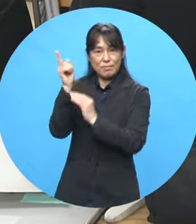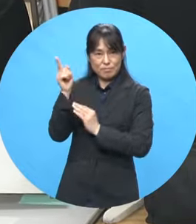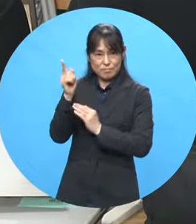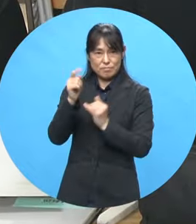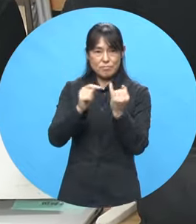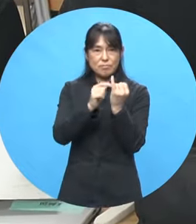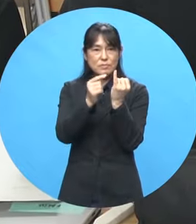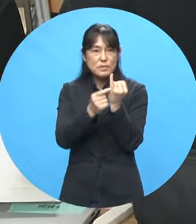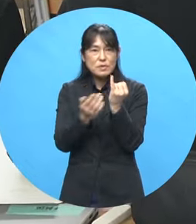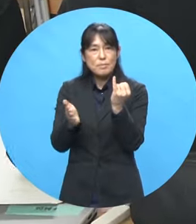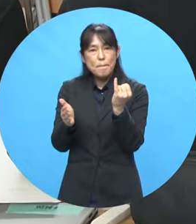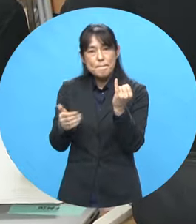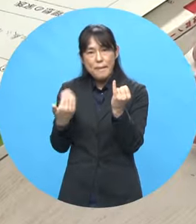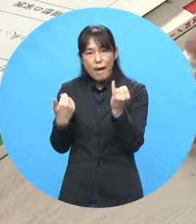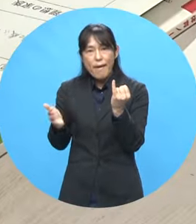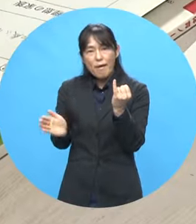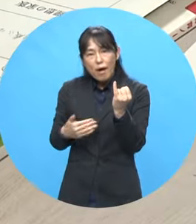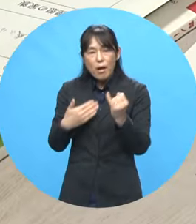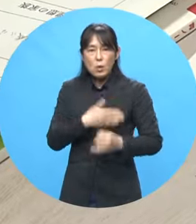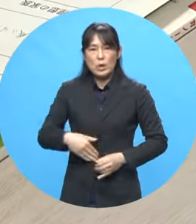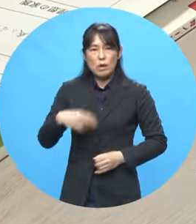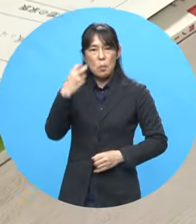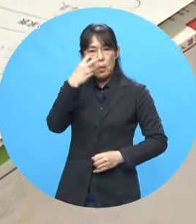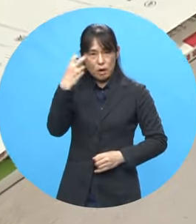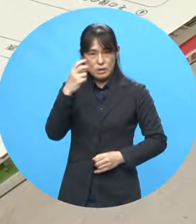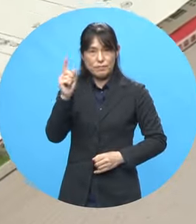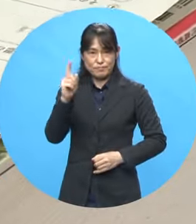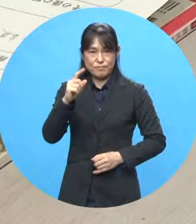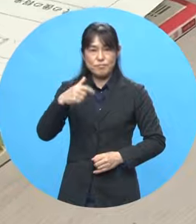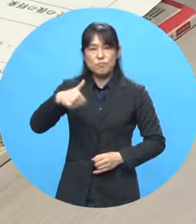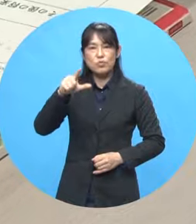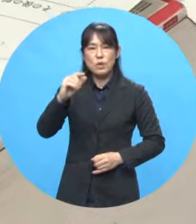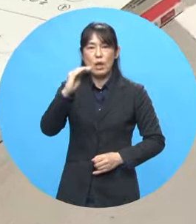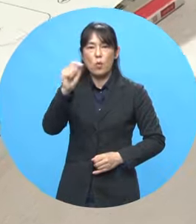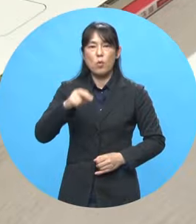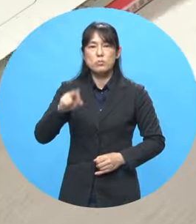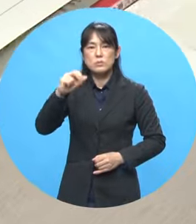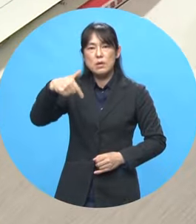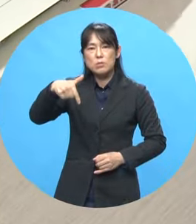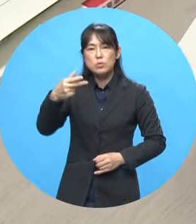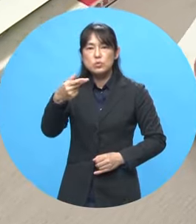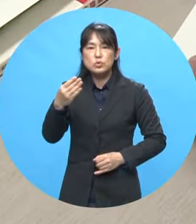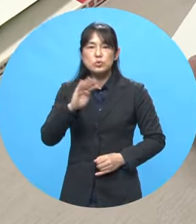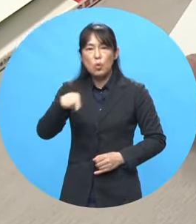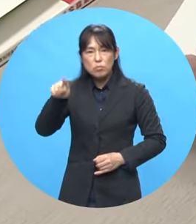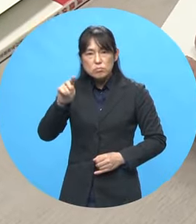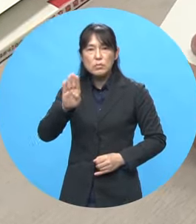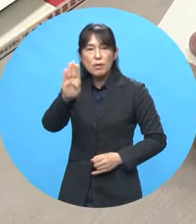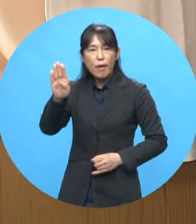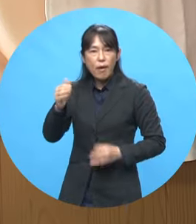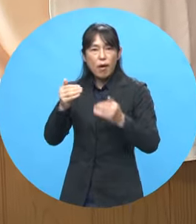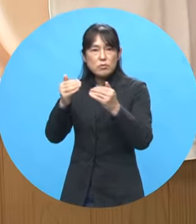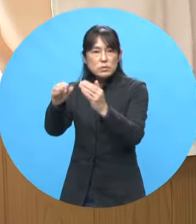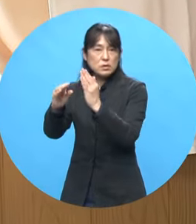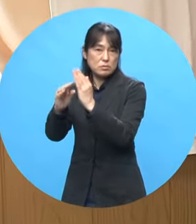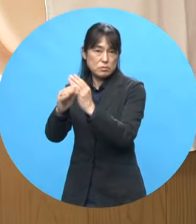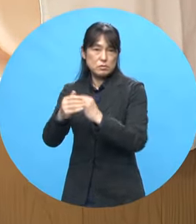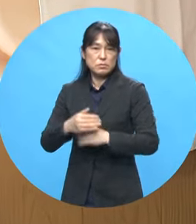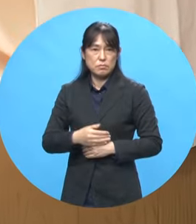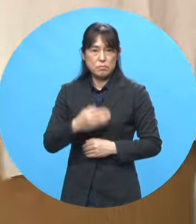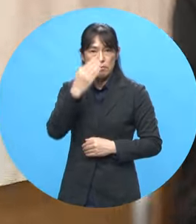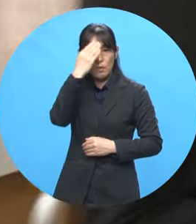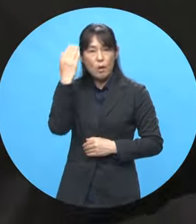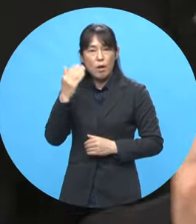は妊娠前からの健康管理、プレコンセプションケアを推進しています。若い世